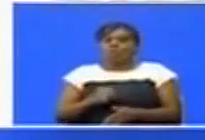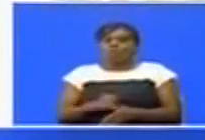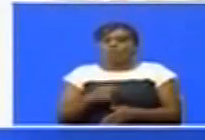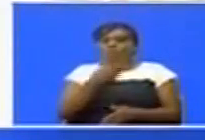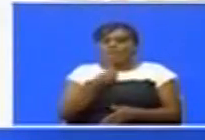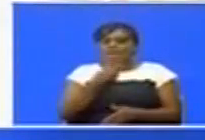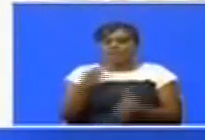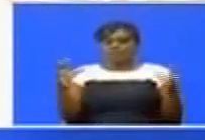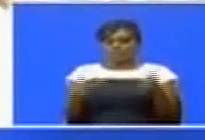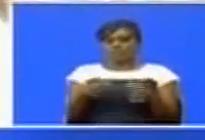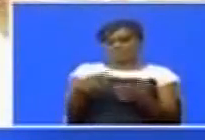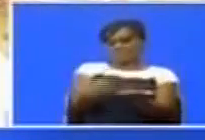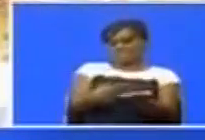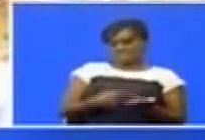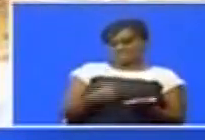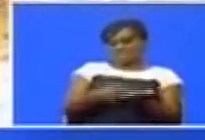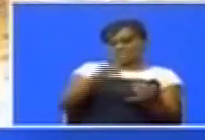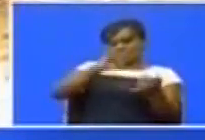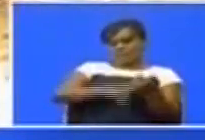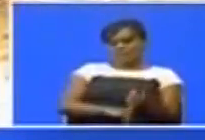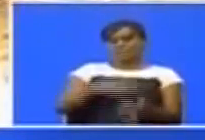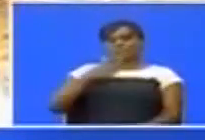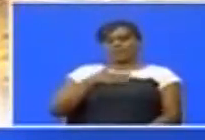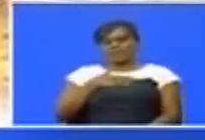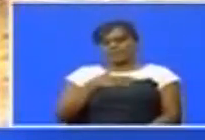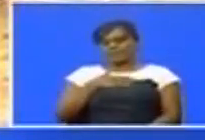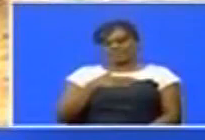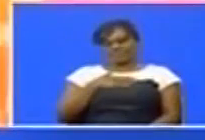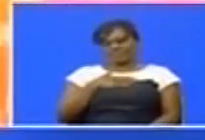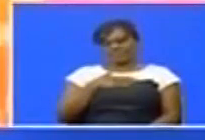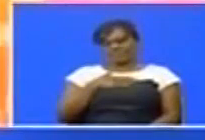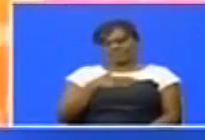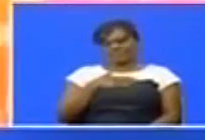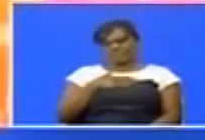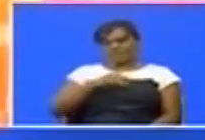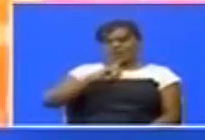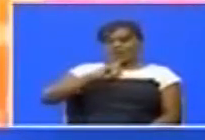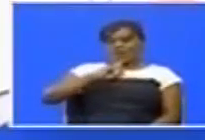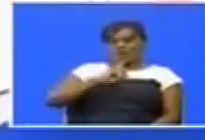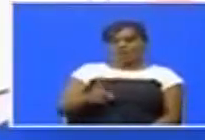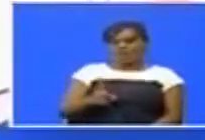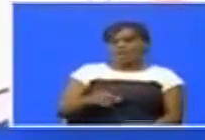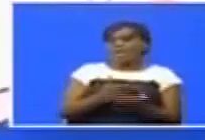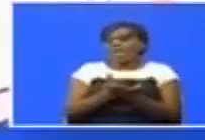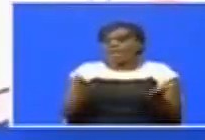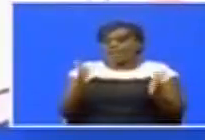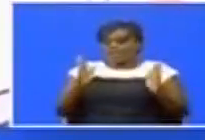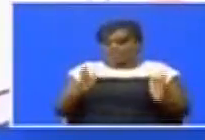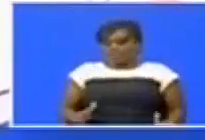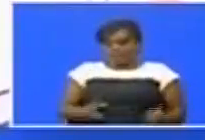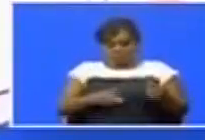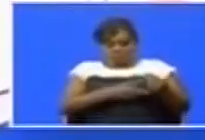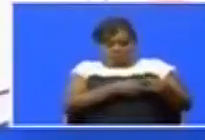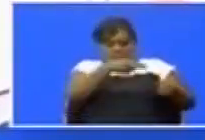wana discuss kitu kama hiyo ya kutairi na kupatiana. Agizo limetolewa kwa watakaopatikana wakifanikisha shughuli